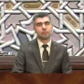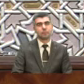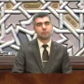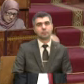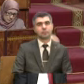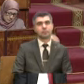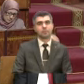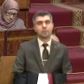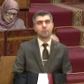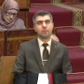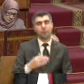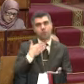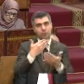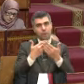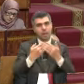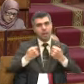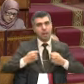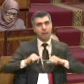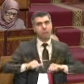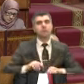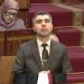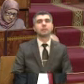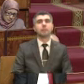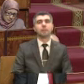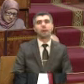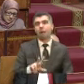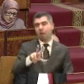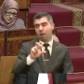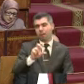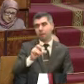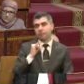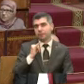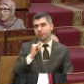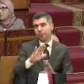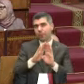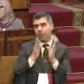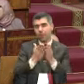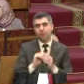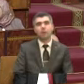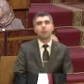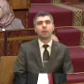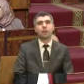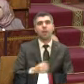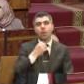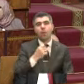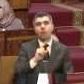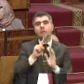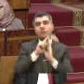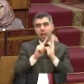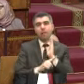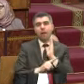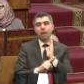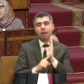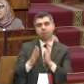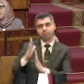شكرا السيد الرئيس. السيد الوزير كما كنعرفوا جميعا على انه تكلمنا فعلا في الاسبوع الماضي على المنح، ولكن لابد